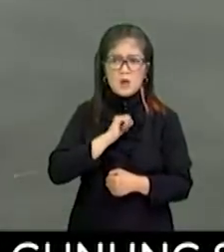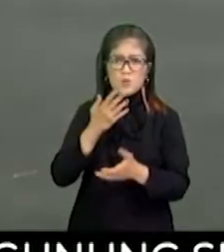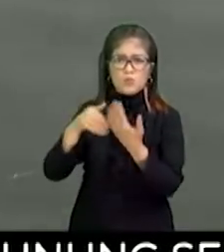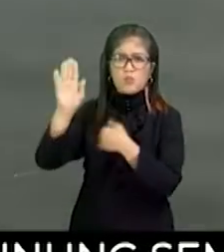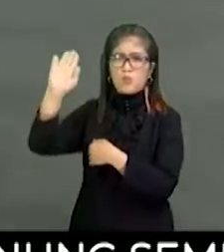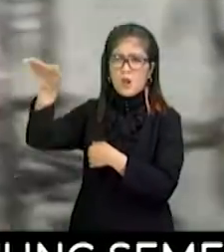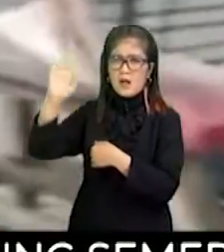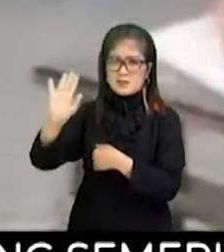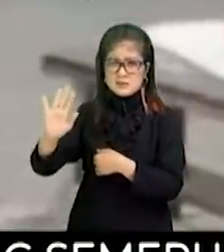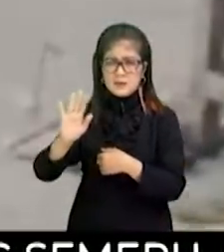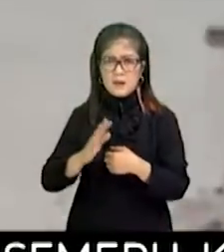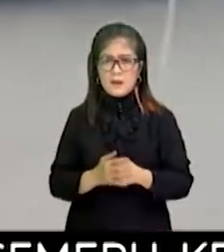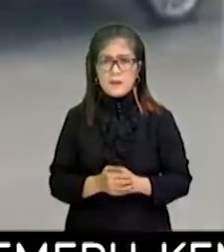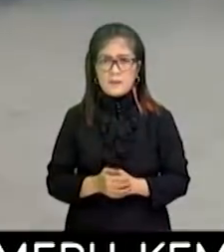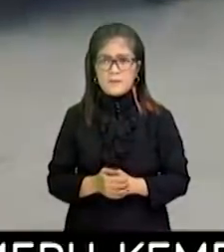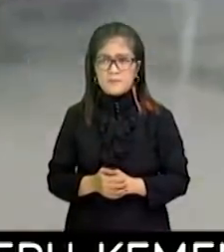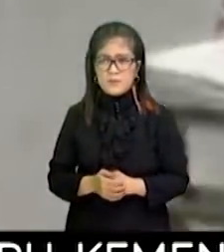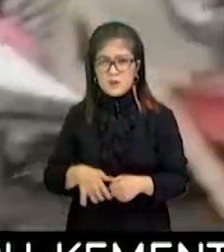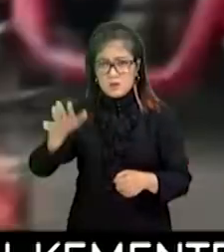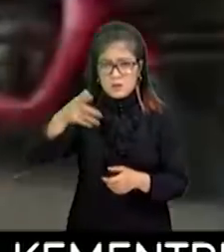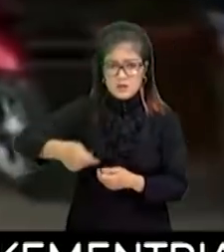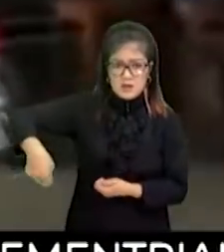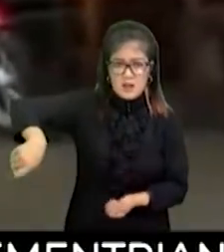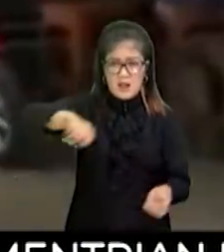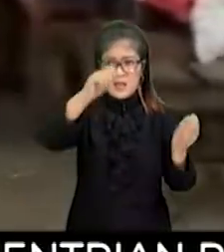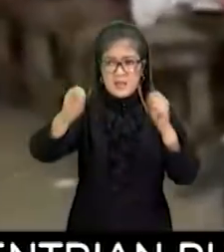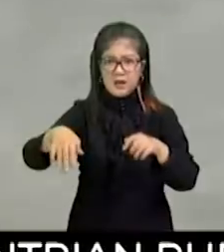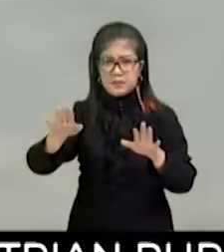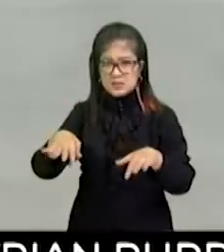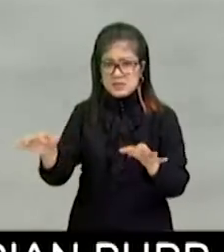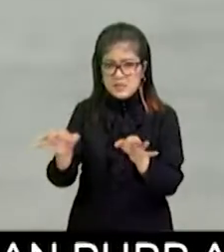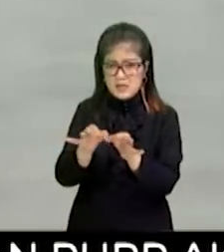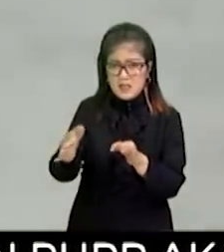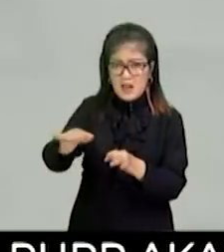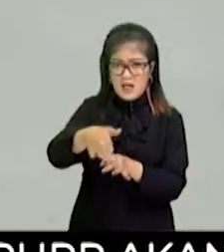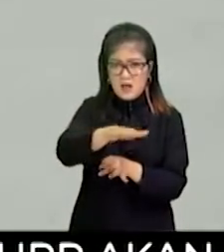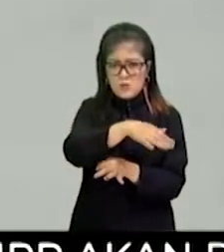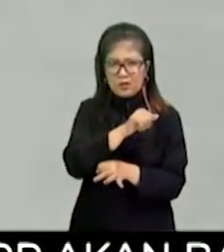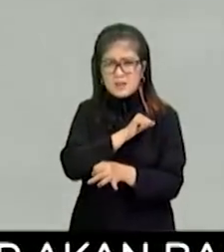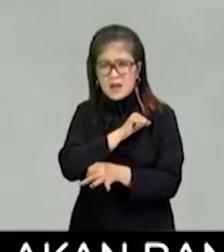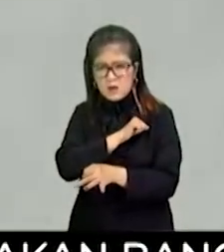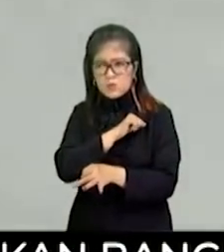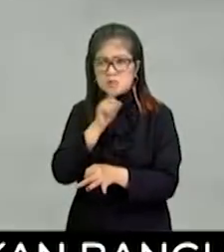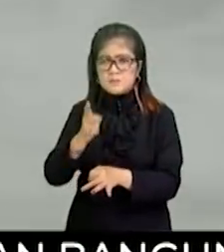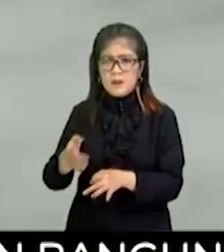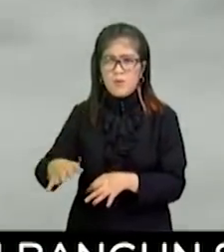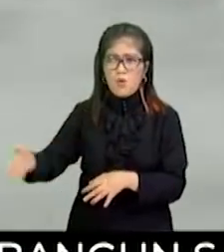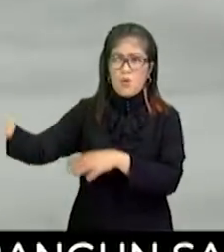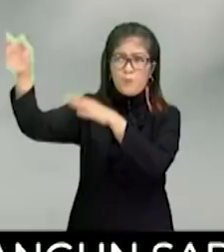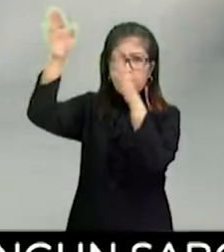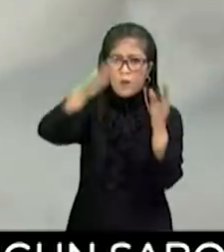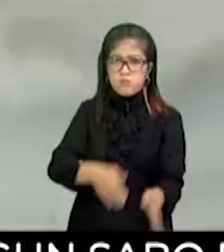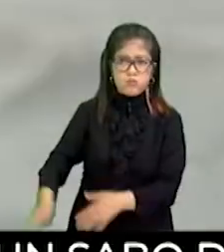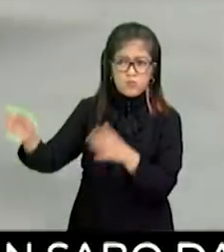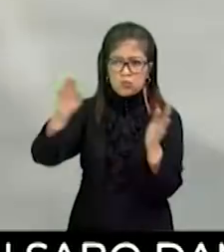nelayan yang tinggal di sekitar kawasan pesisir khawatir cuaca ekstrim menyebabkan gelombang yang mengakibatkan nelayan tidak bisa melaut